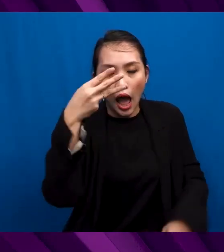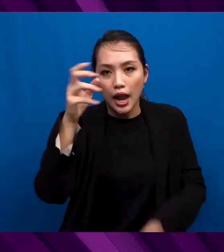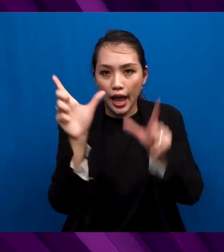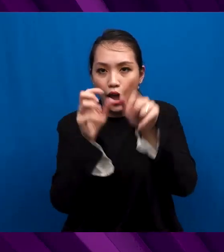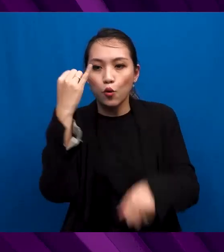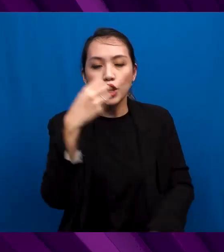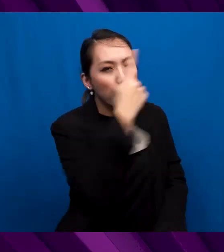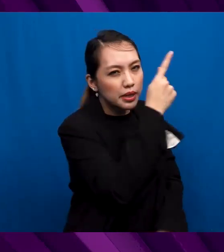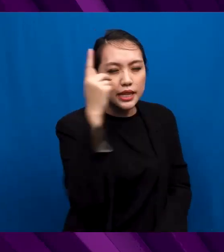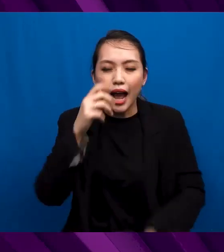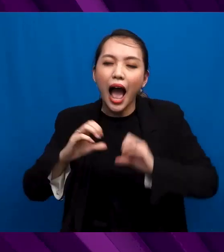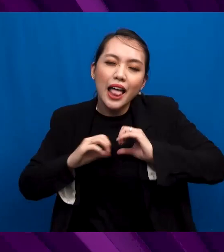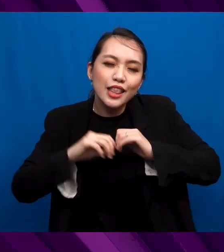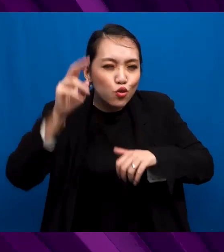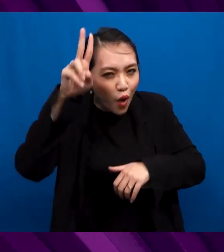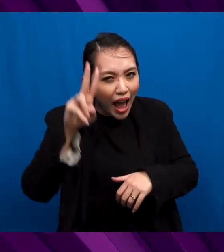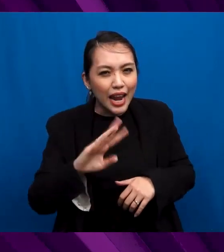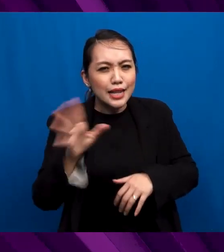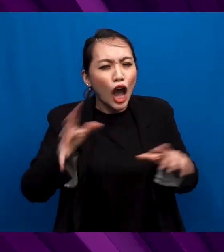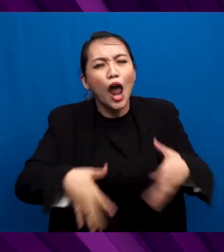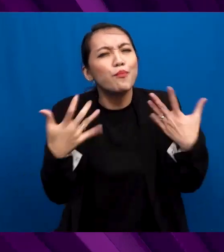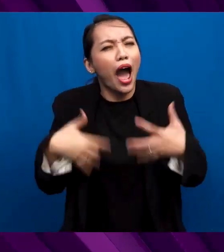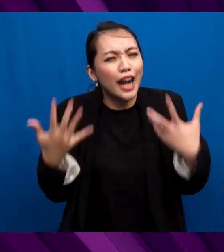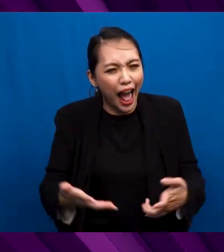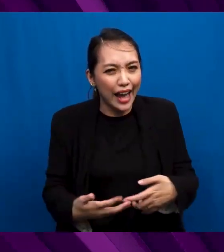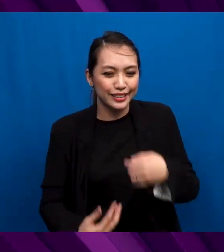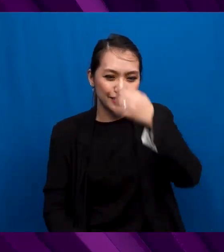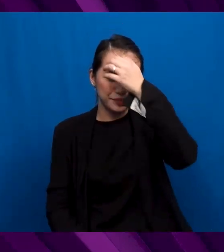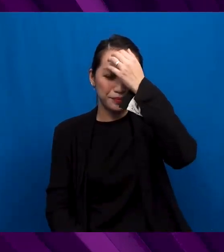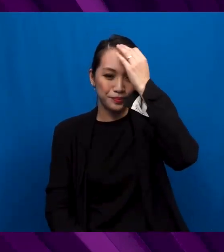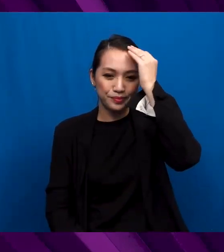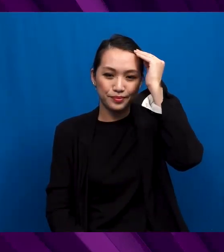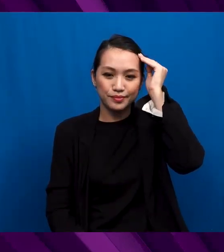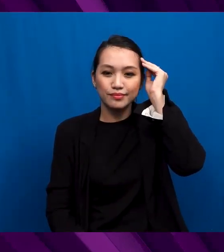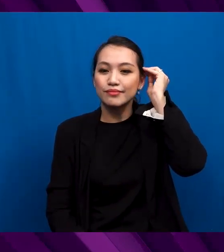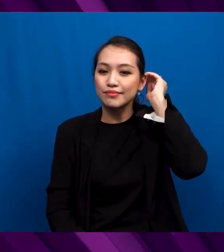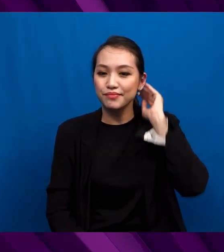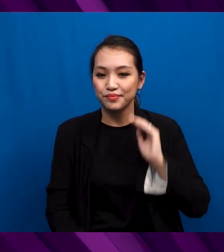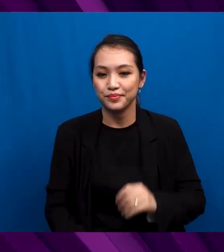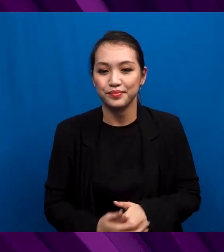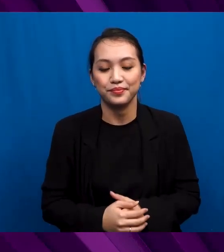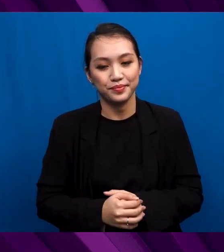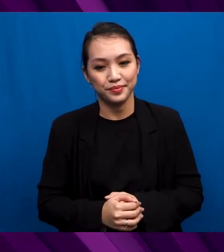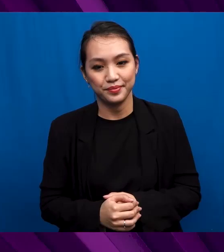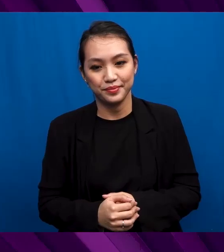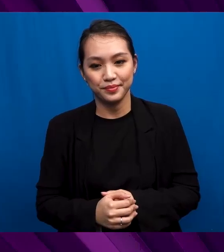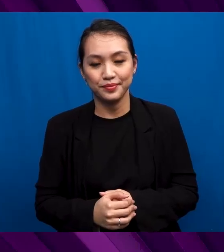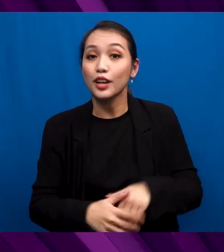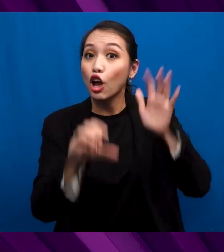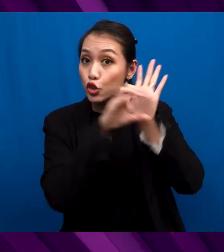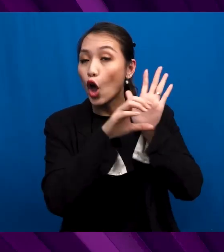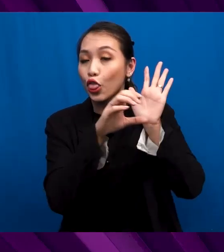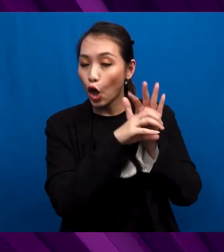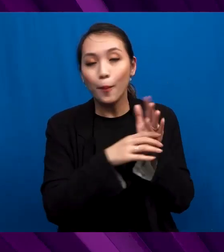berkata bahwa orang Lewi membela Allah. Orang Lewi ini membela kecemburuan Allah. Saya kasih contoh aja,